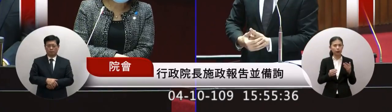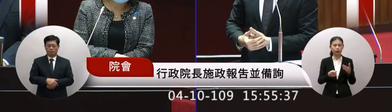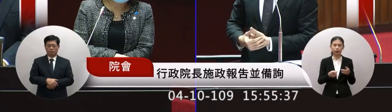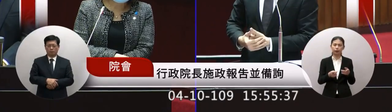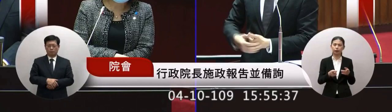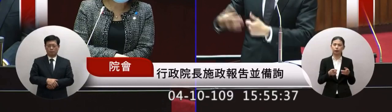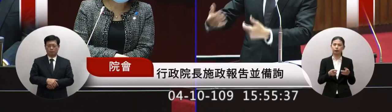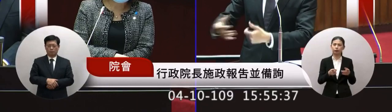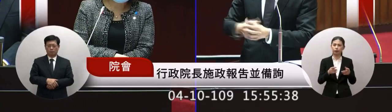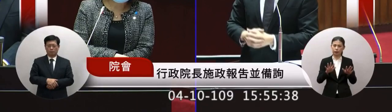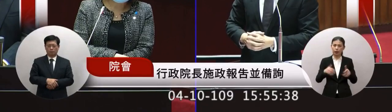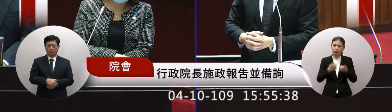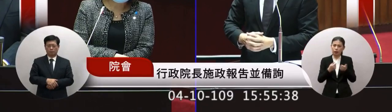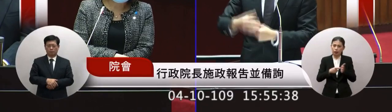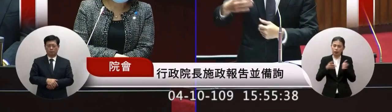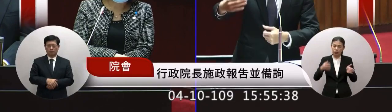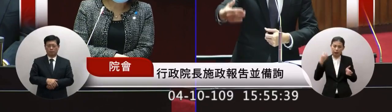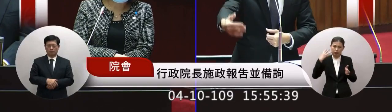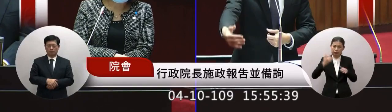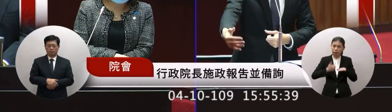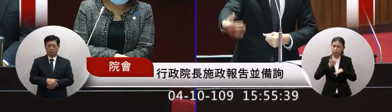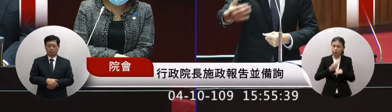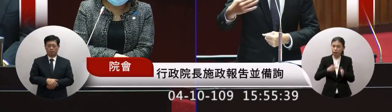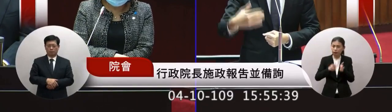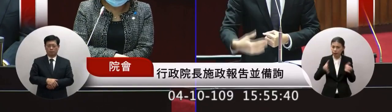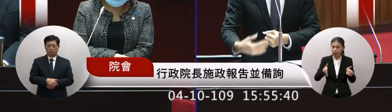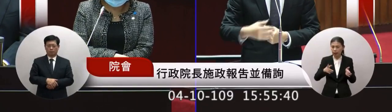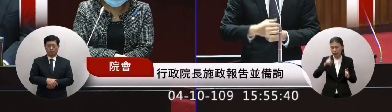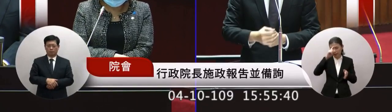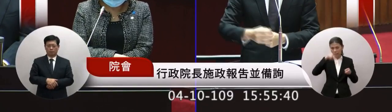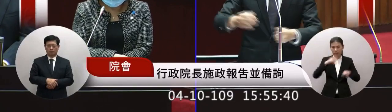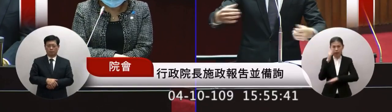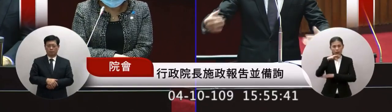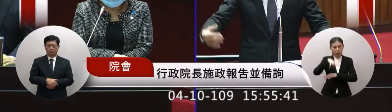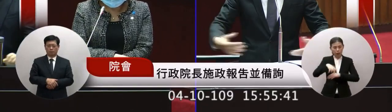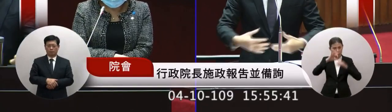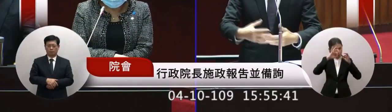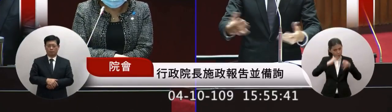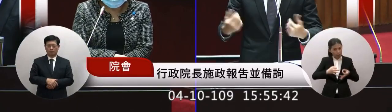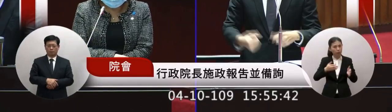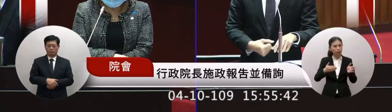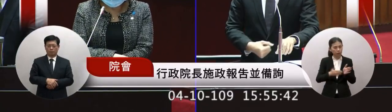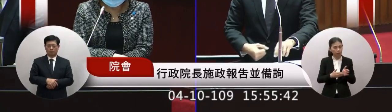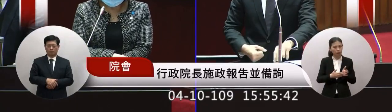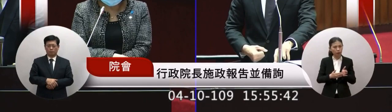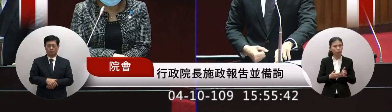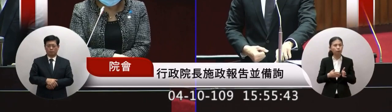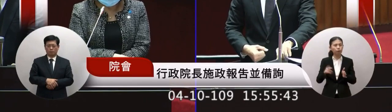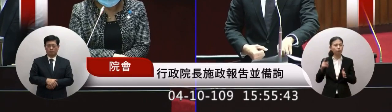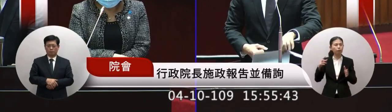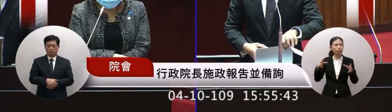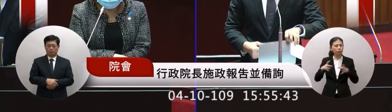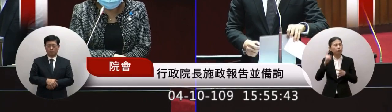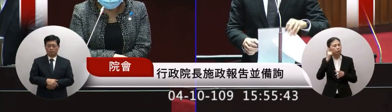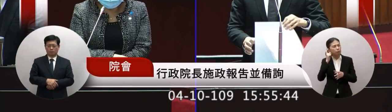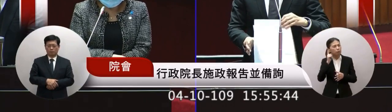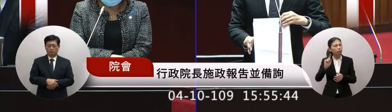个会期吼，新的这个一届啊，会当讲行政院这检讨了后，会当把这个部分拢做回来思考